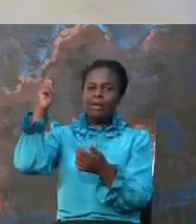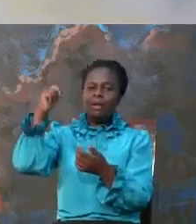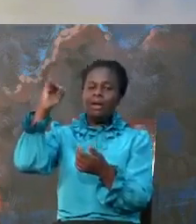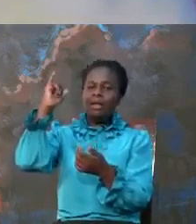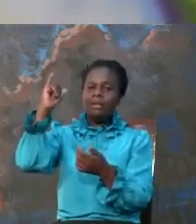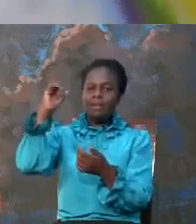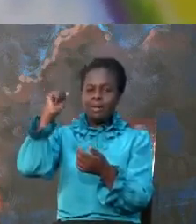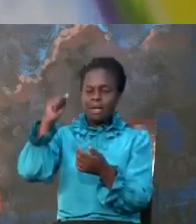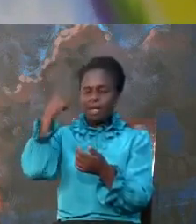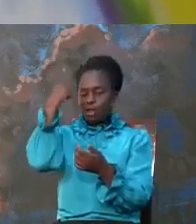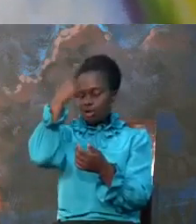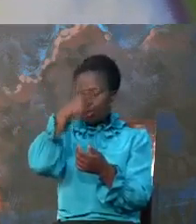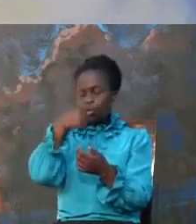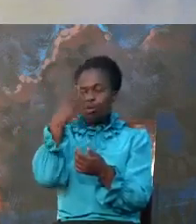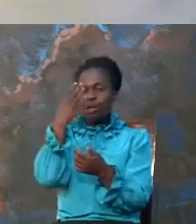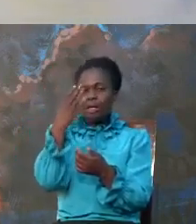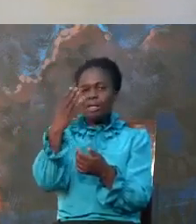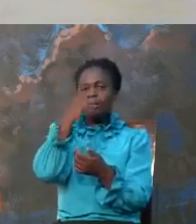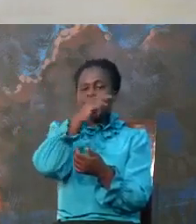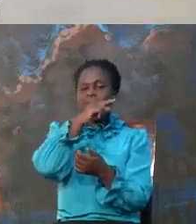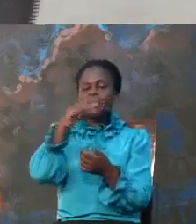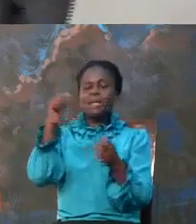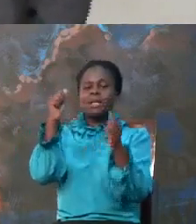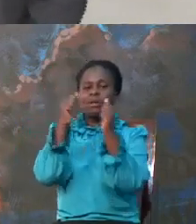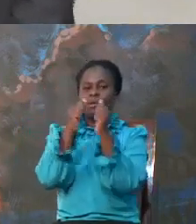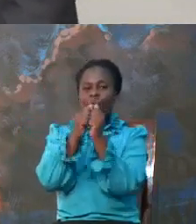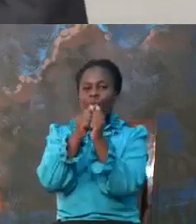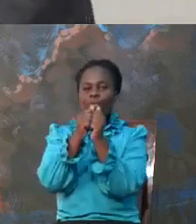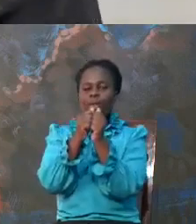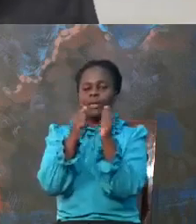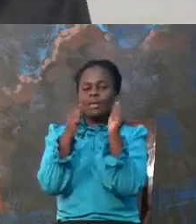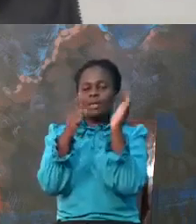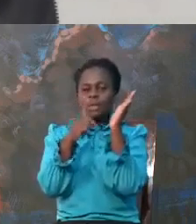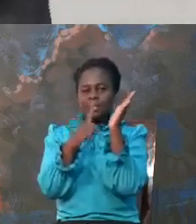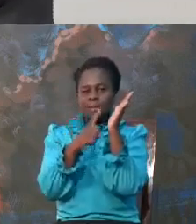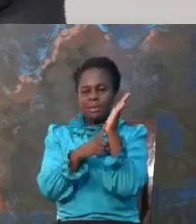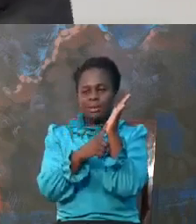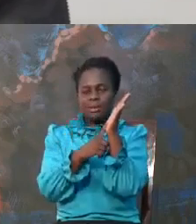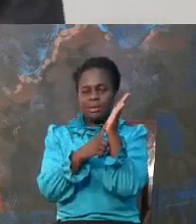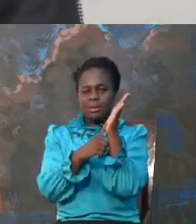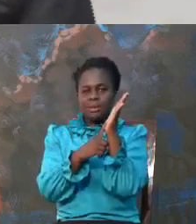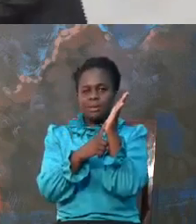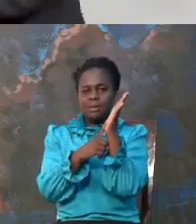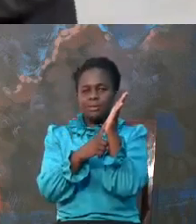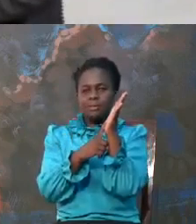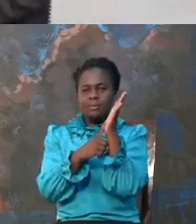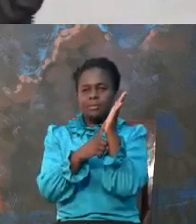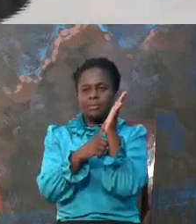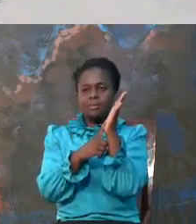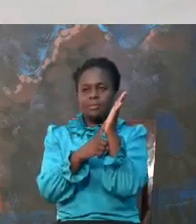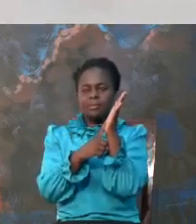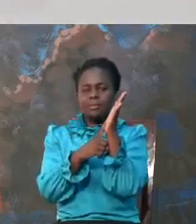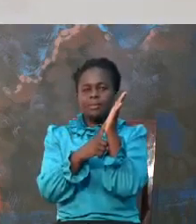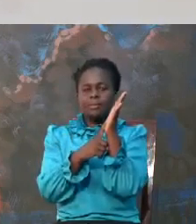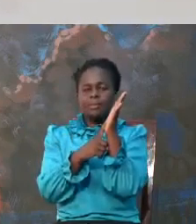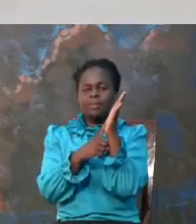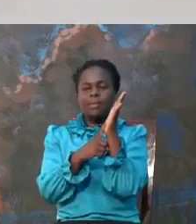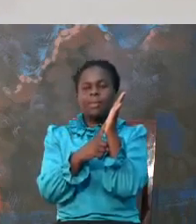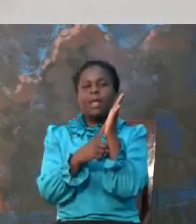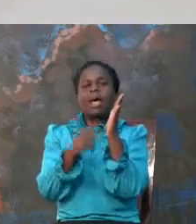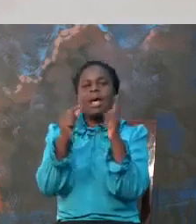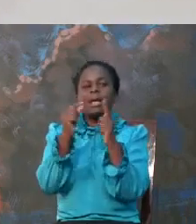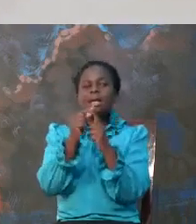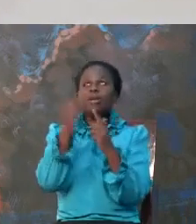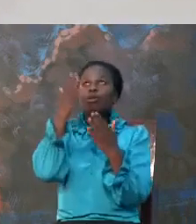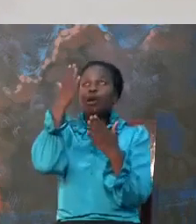pamoja nami mstari wa 14 hadi mstari wa 16. Ibrania sura ya 4 mstari wa 14 hadi mstari wa 16. Neno la